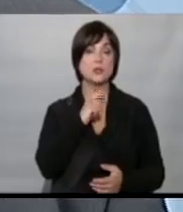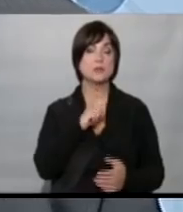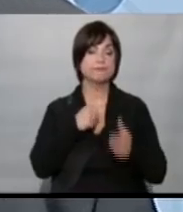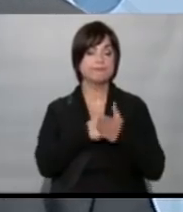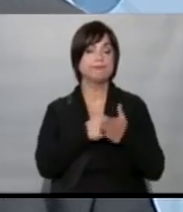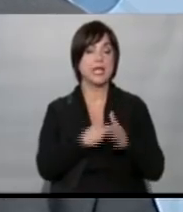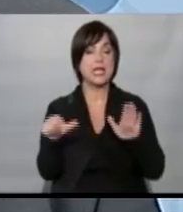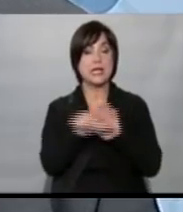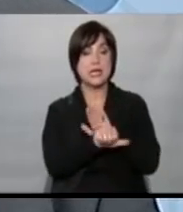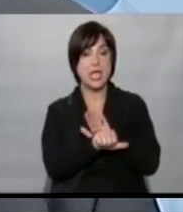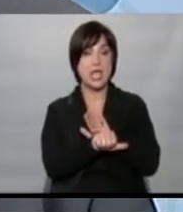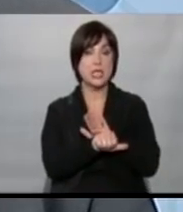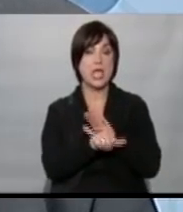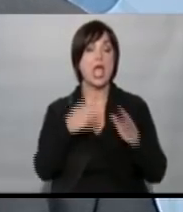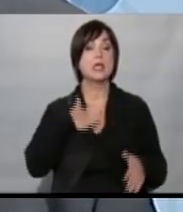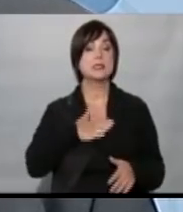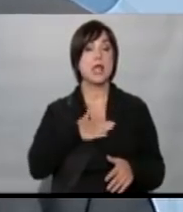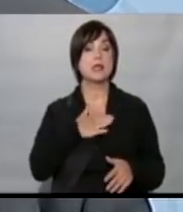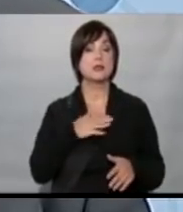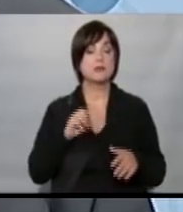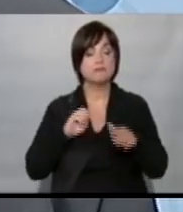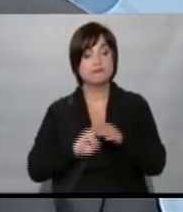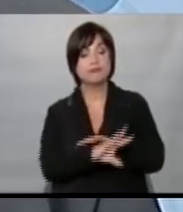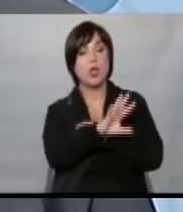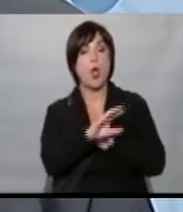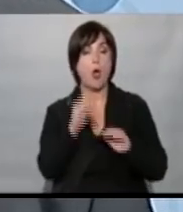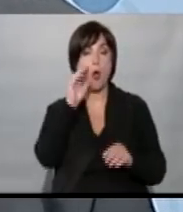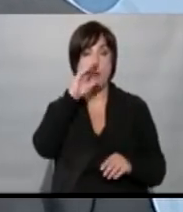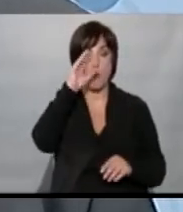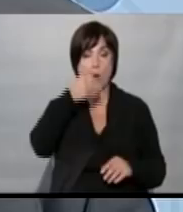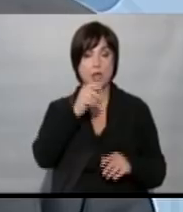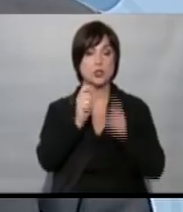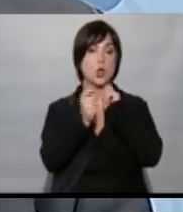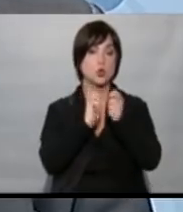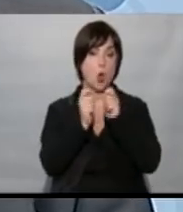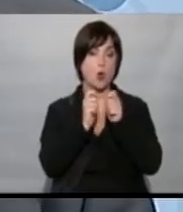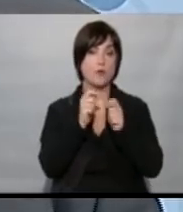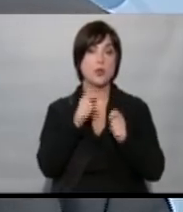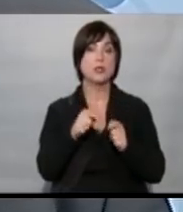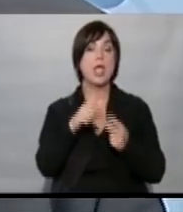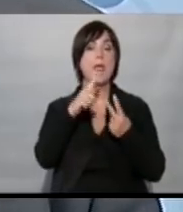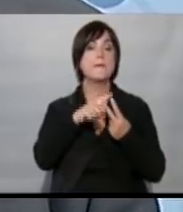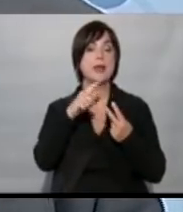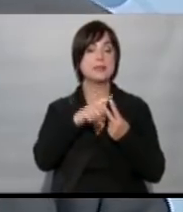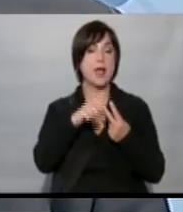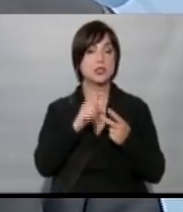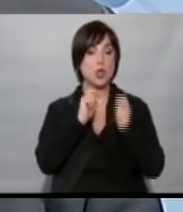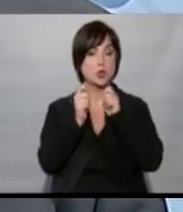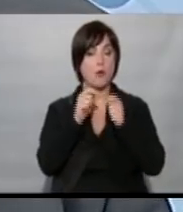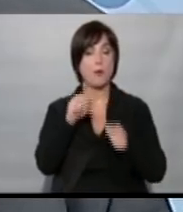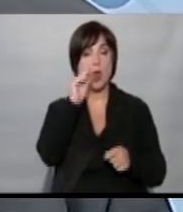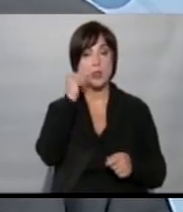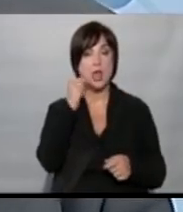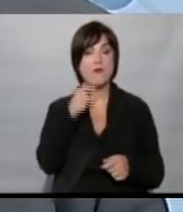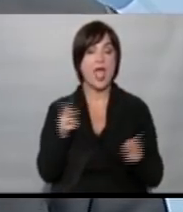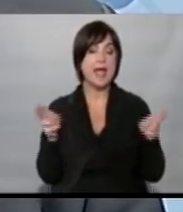и криење сакаја да ги протнат бугарскиот договор и преспанскиот договор помеѓу народот и